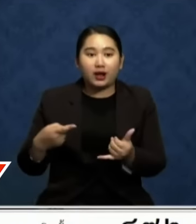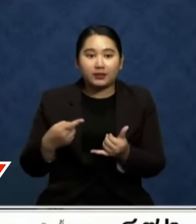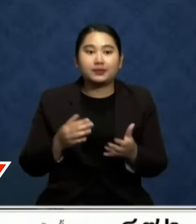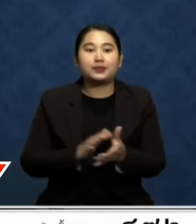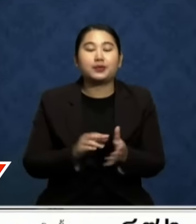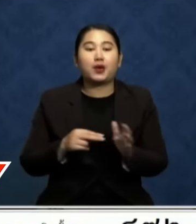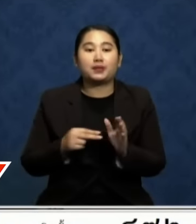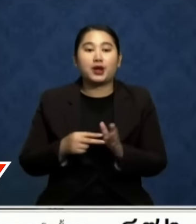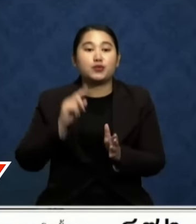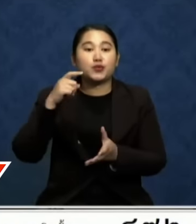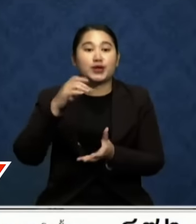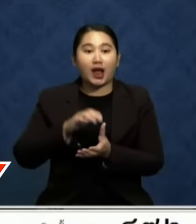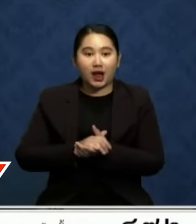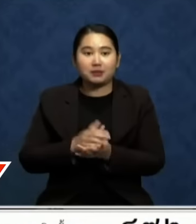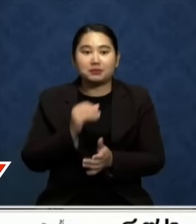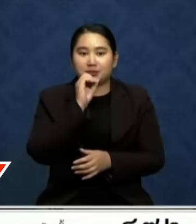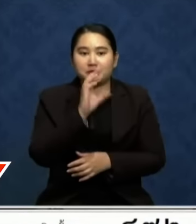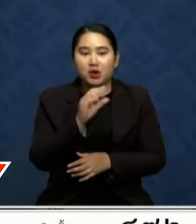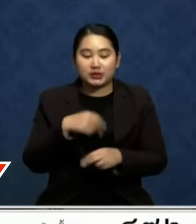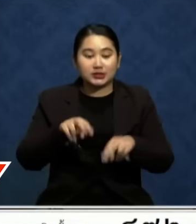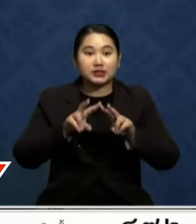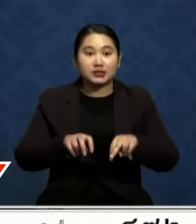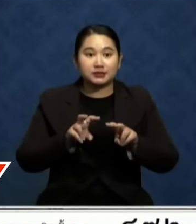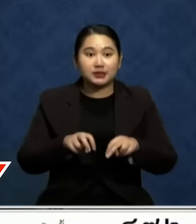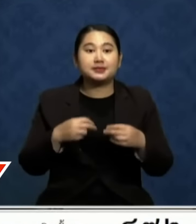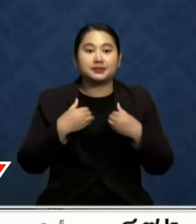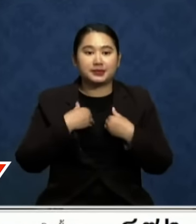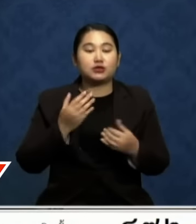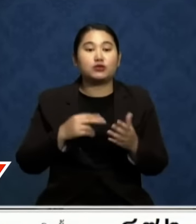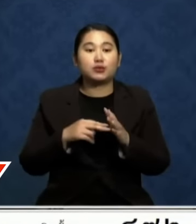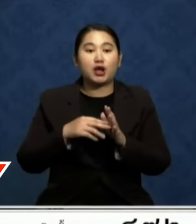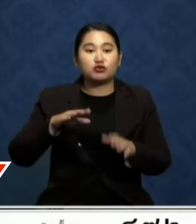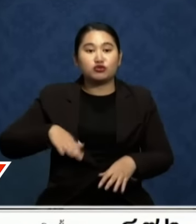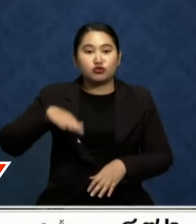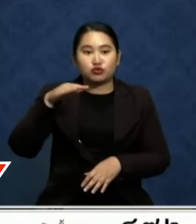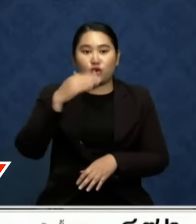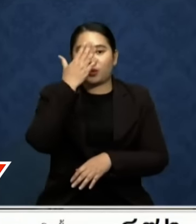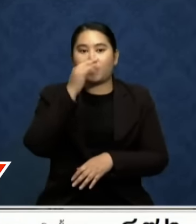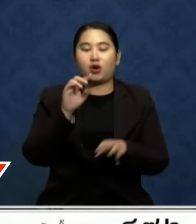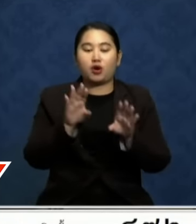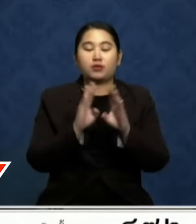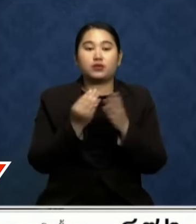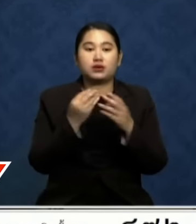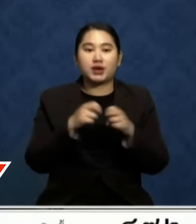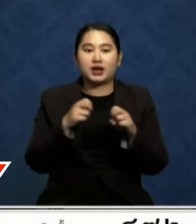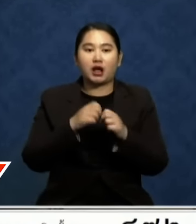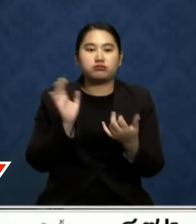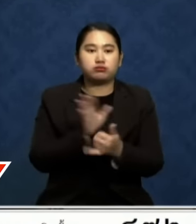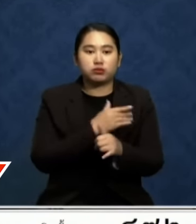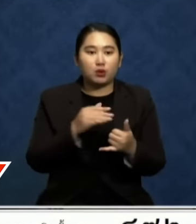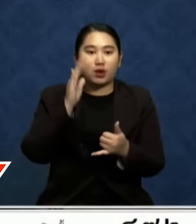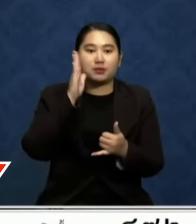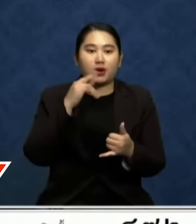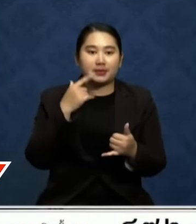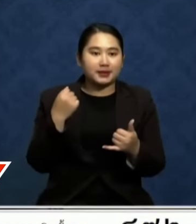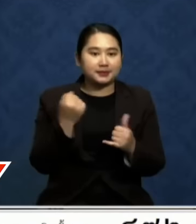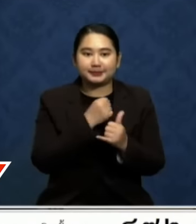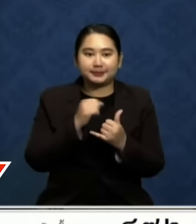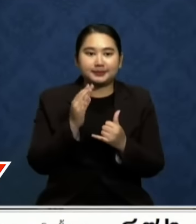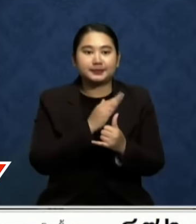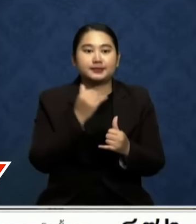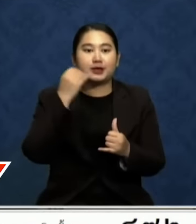ยาเนี่ยเมื่อไปสืบมาแล้วค่ะพบว่าเติบโตมาจากความรุนแรงในครอบครัวถูกพ่อแม่ทุบตีทำร้ายประจำ